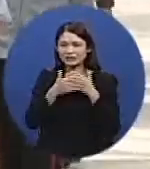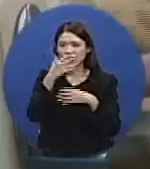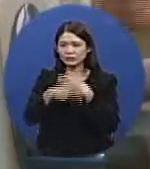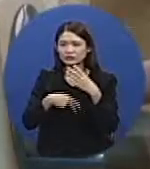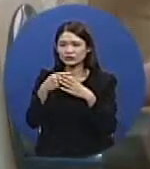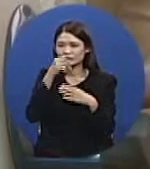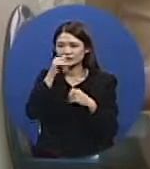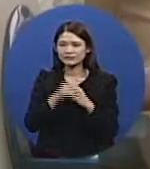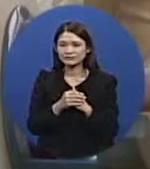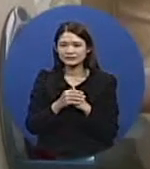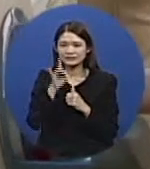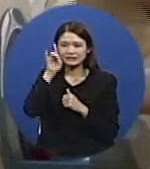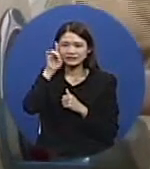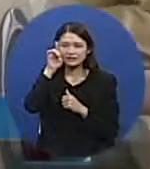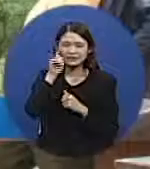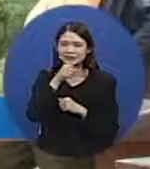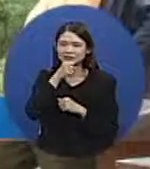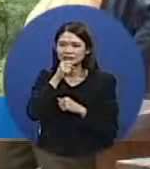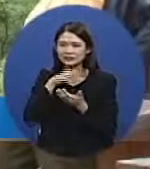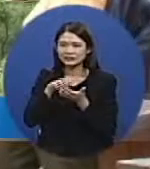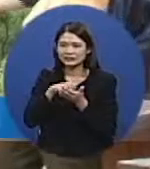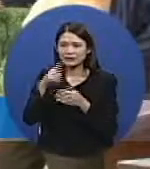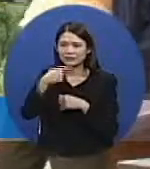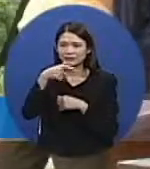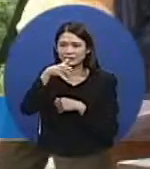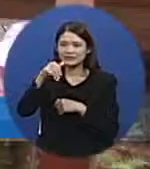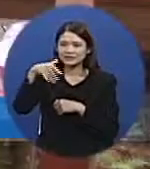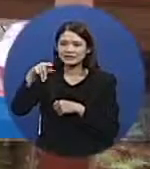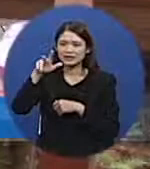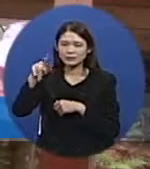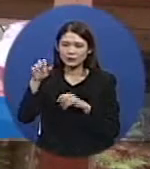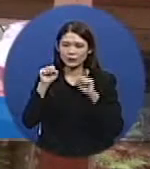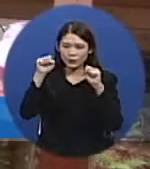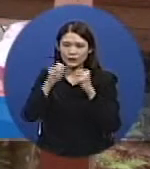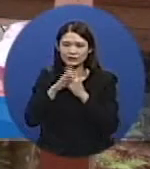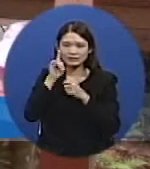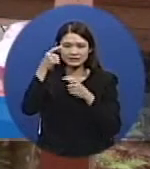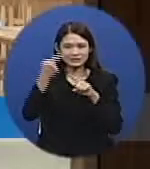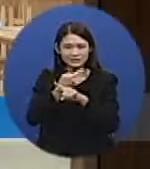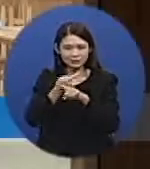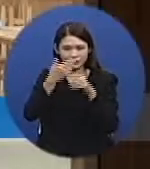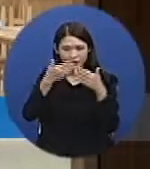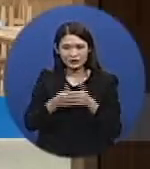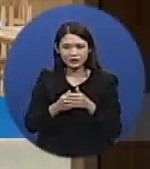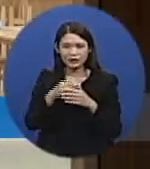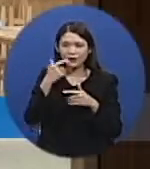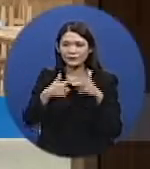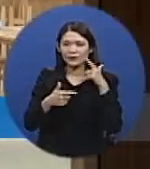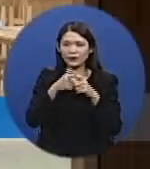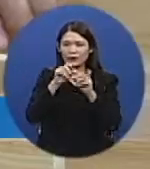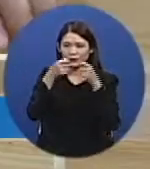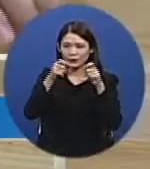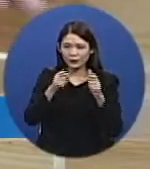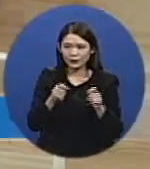마련됐습니다. 스트레스 지수 측정 후 기체조와 숲속 명상으로 치유받을 수 있고 목공예를 통해